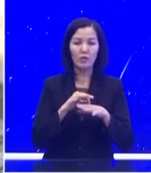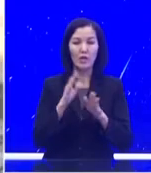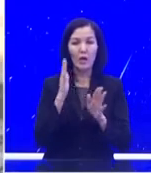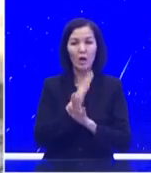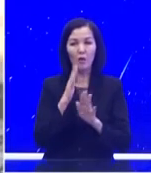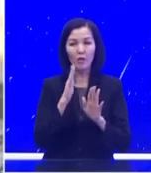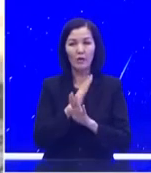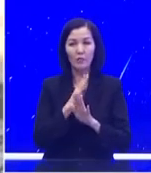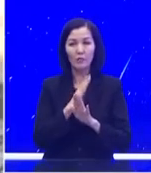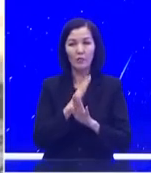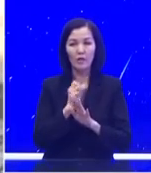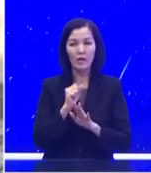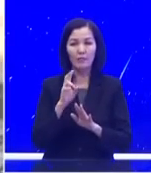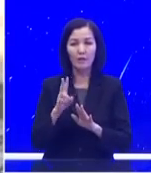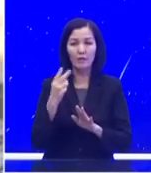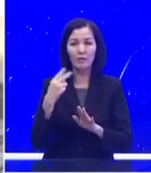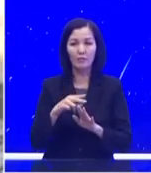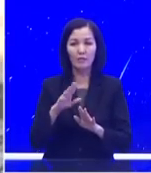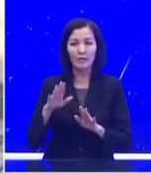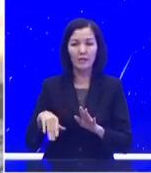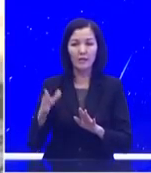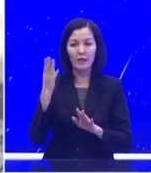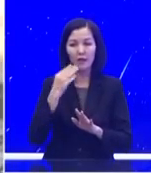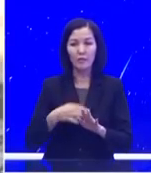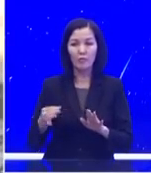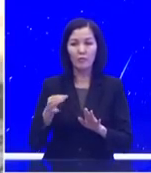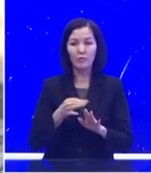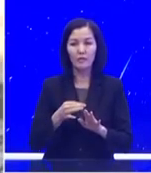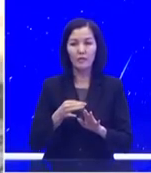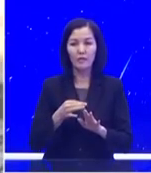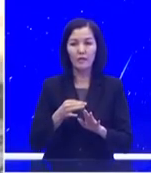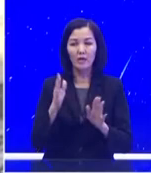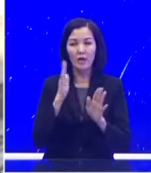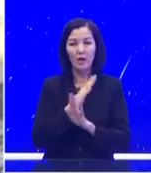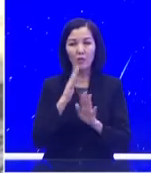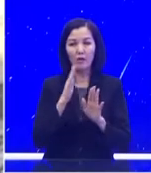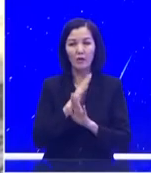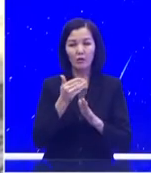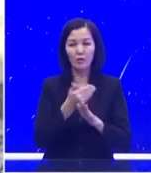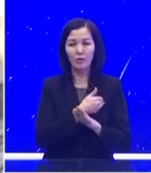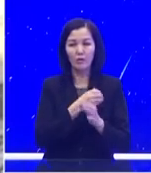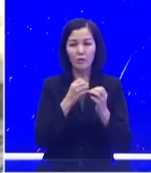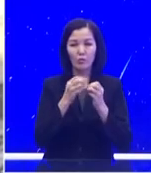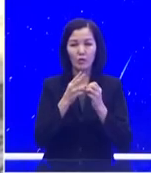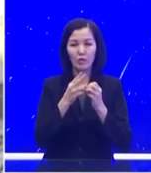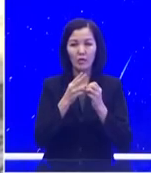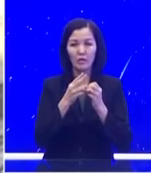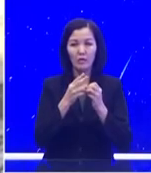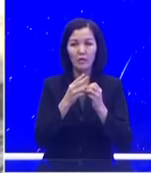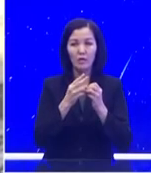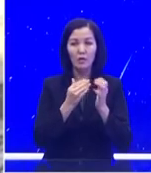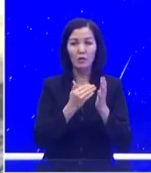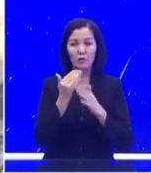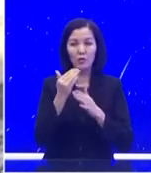бойынша ақпан айының 20-сынан кейін Алматы облысы аумағында ауа райының температурасы 12 градустан жоғары